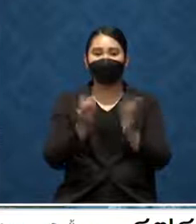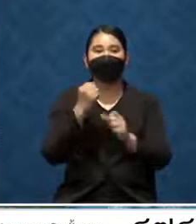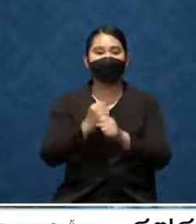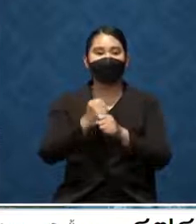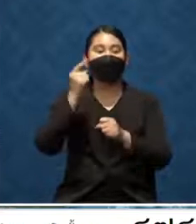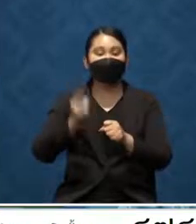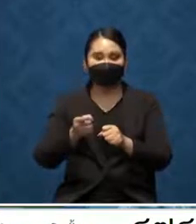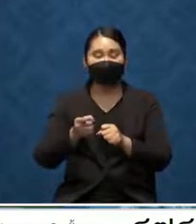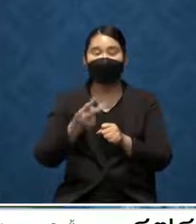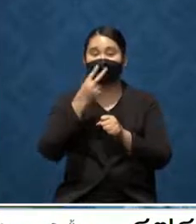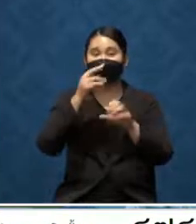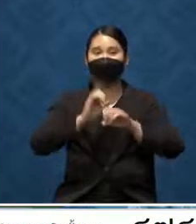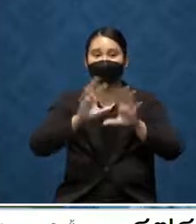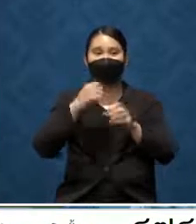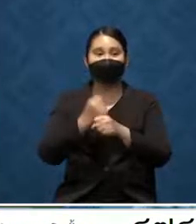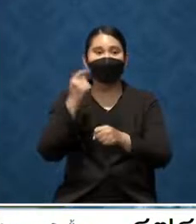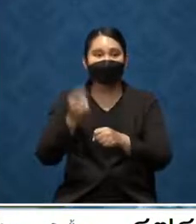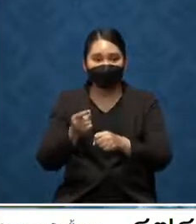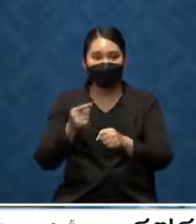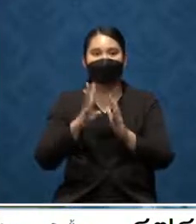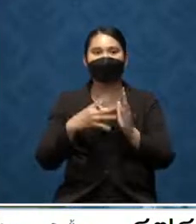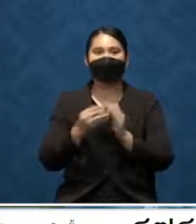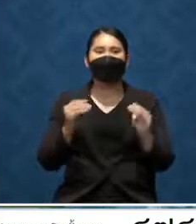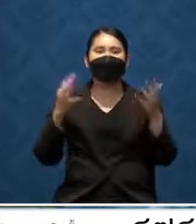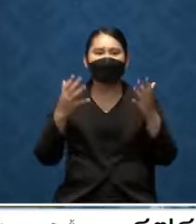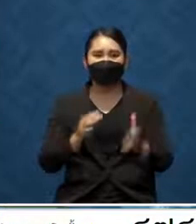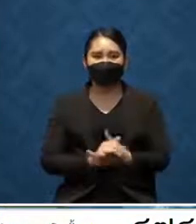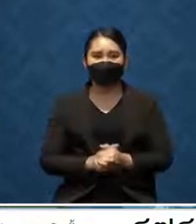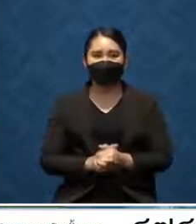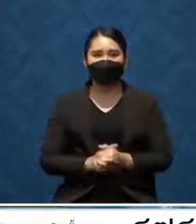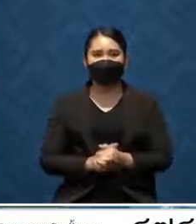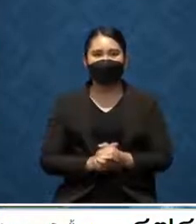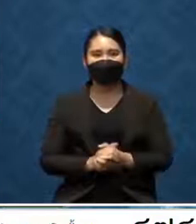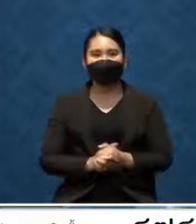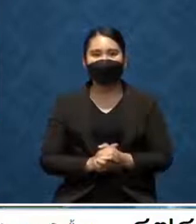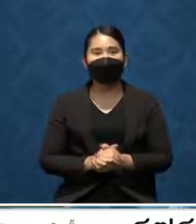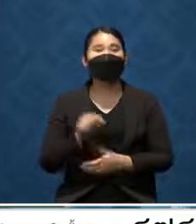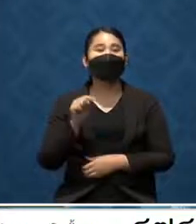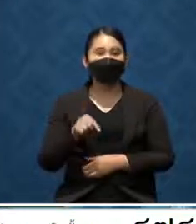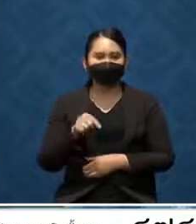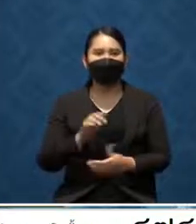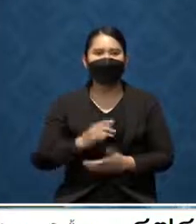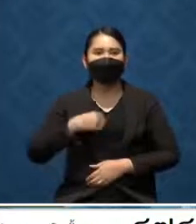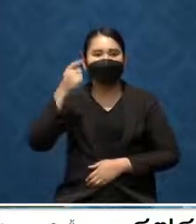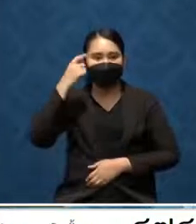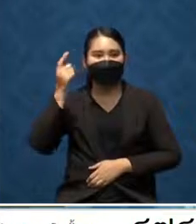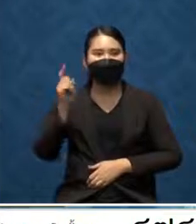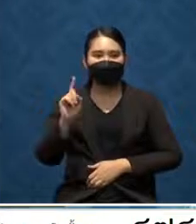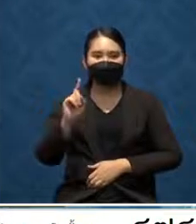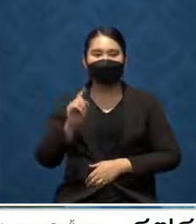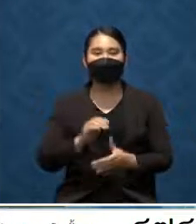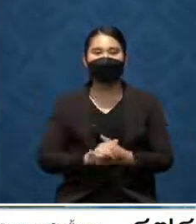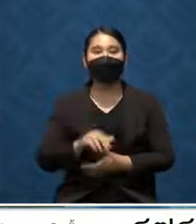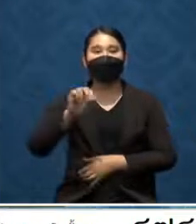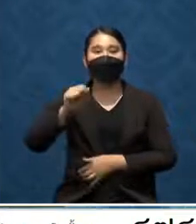ิดข้นจริงเป็รูประทำ แลปิบัิจริงมัไม่เกิดขึ้น มนไม่มีเพระฉนั้น coma้จุดนี้asกิดว่า ทางสภา